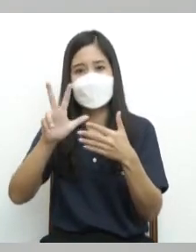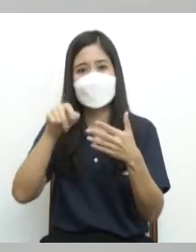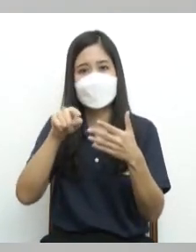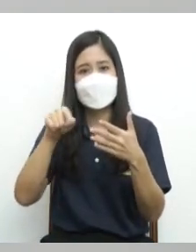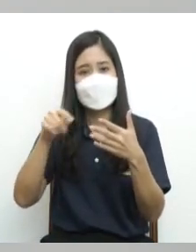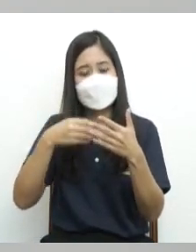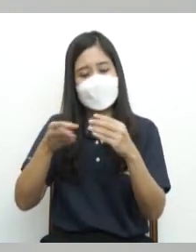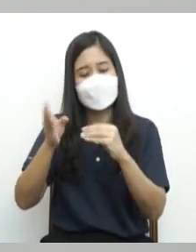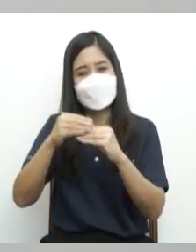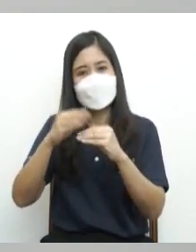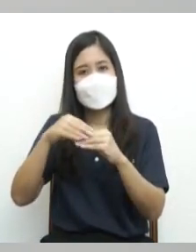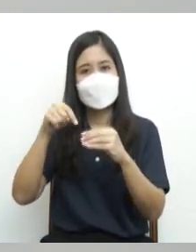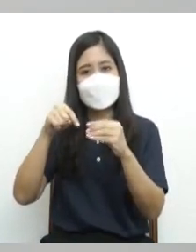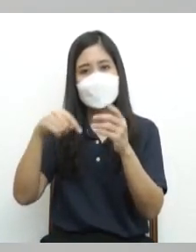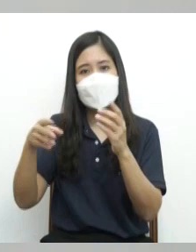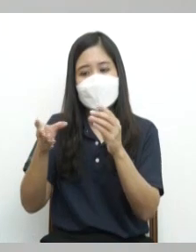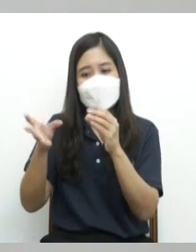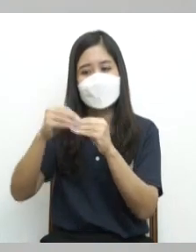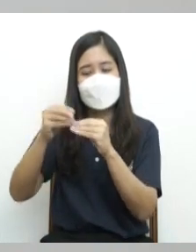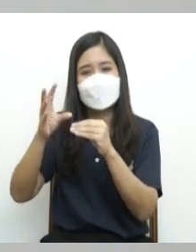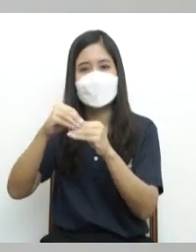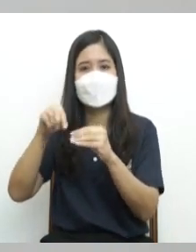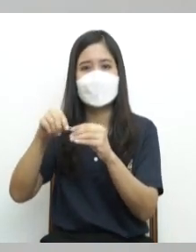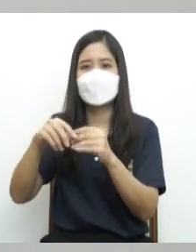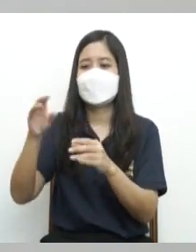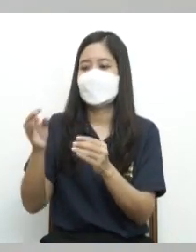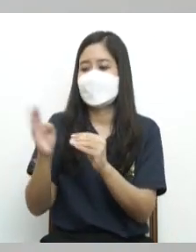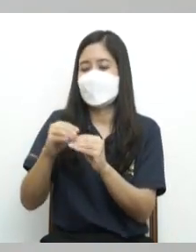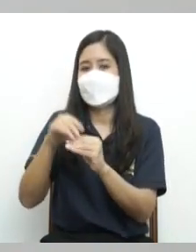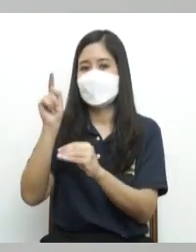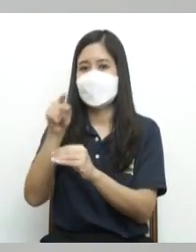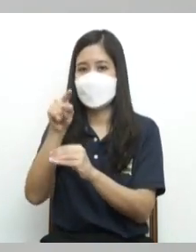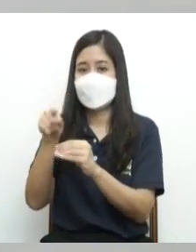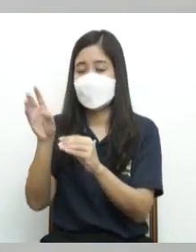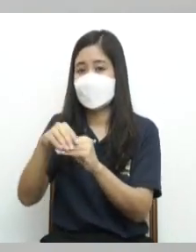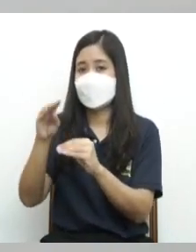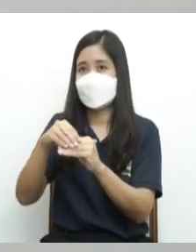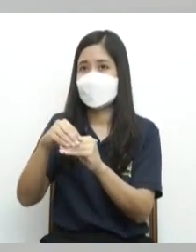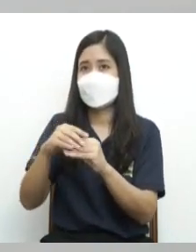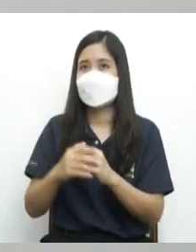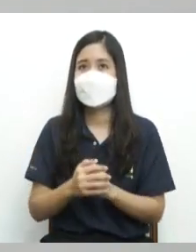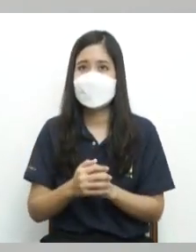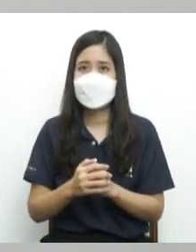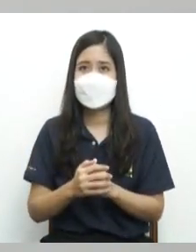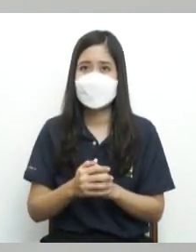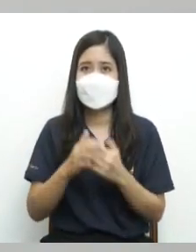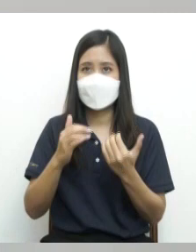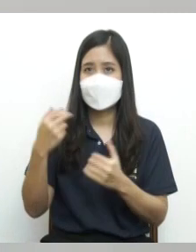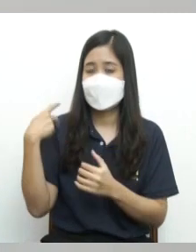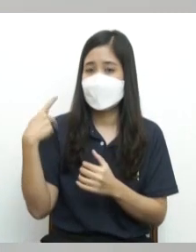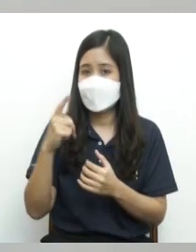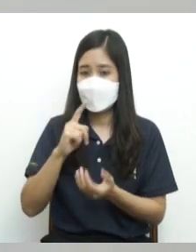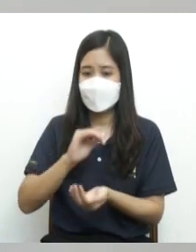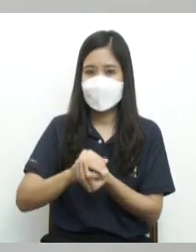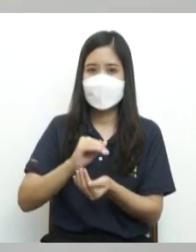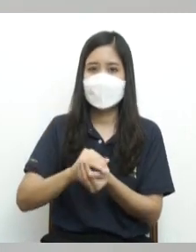จาก 3-4 เงินตรงนี้มันจะทบค่าทวีค่าการออมไปเรื่อยๆนะคะผลประโยชน์ที่จะได้จากการออมมากกว่าตามก